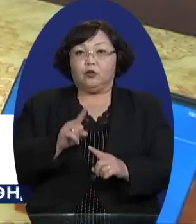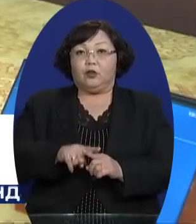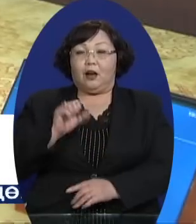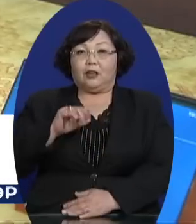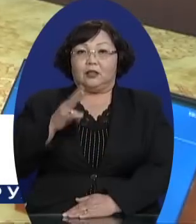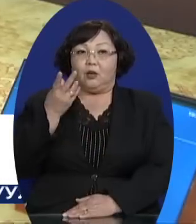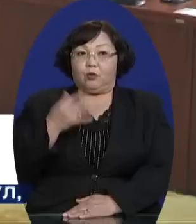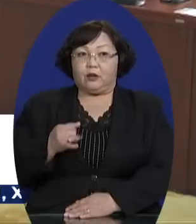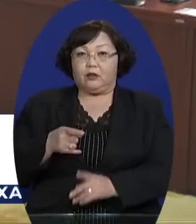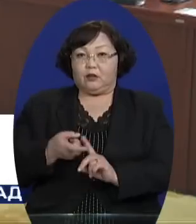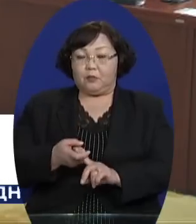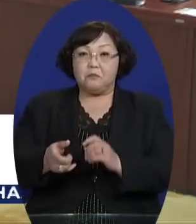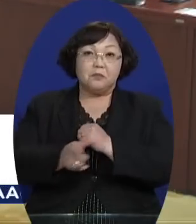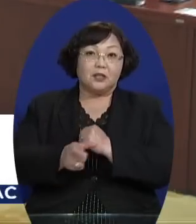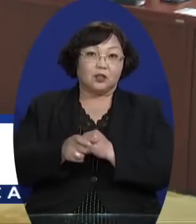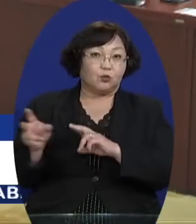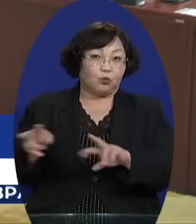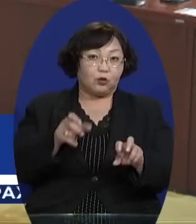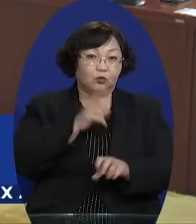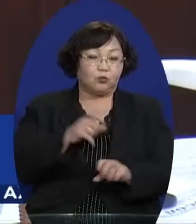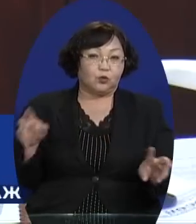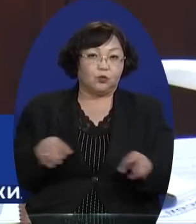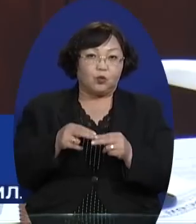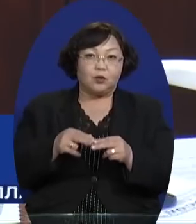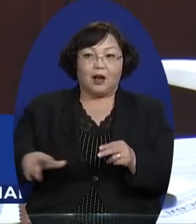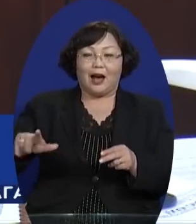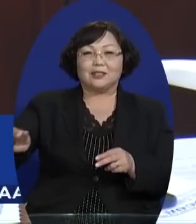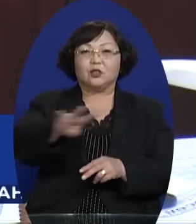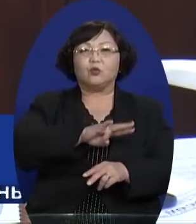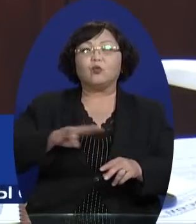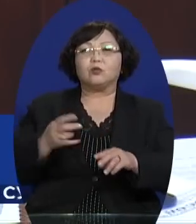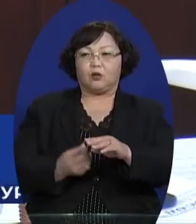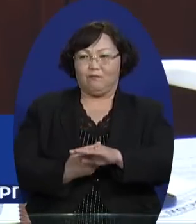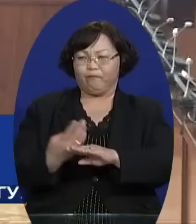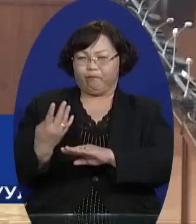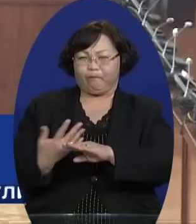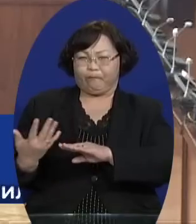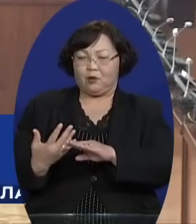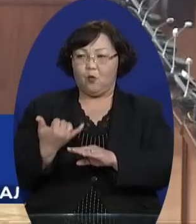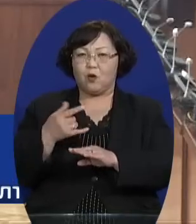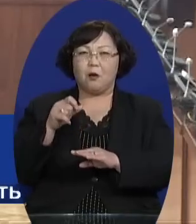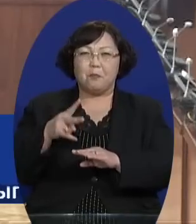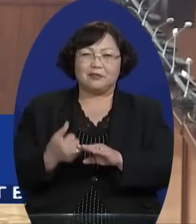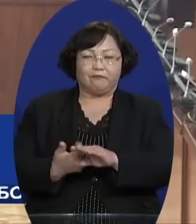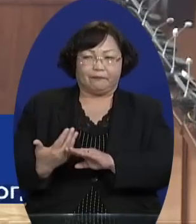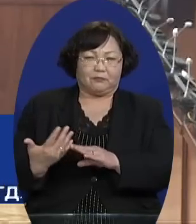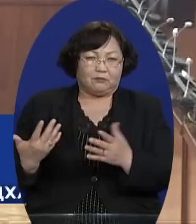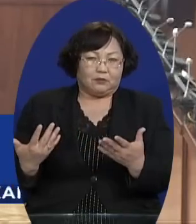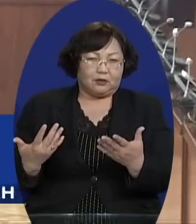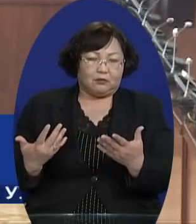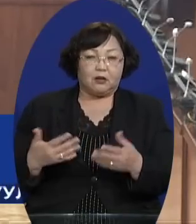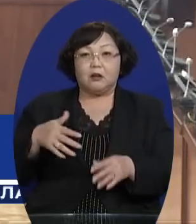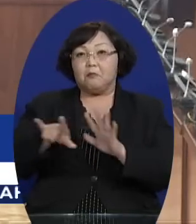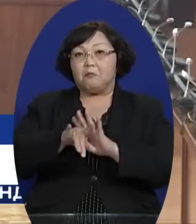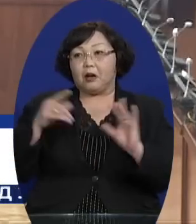салбарын мэрэгжилтнүүд болон судлаачдын дүгнэлтээр бол бэлчээрийн дороотол цөлжилт ихснээр малчтын амжиргаа хөдөөгийн хөгжилд олон